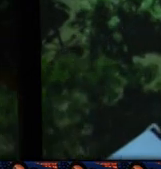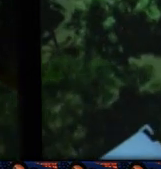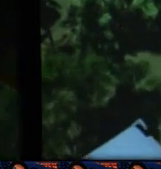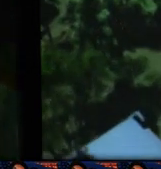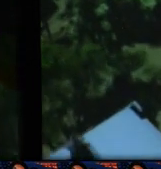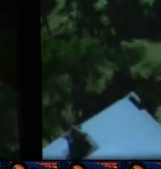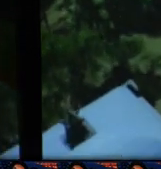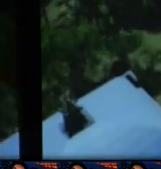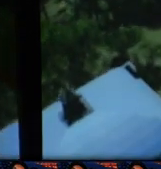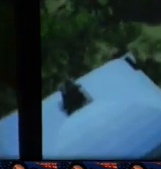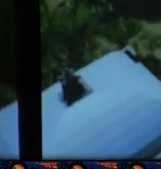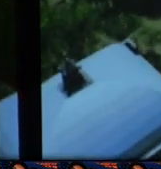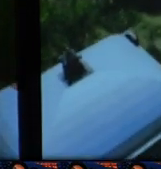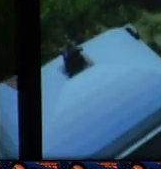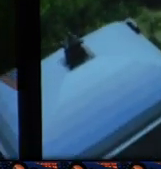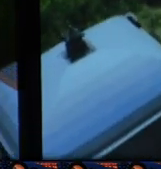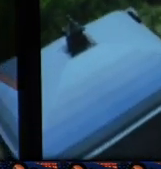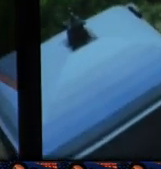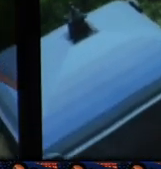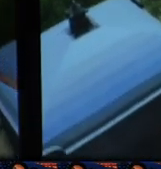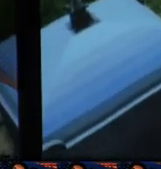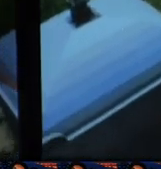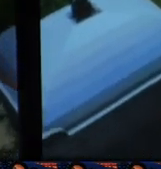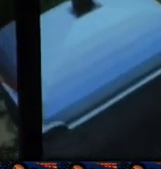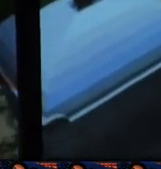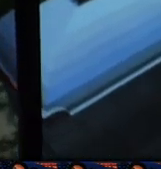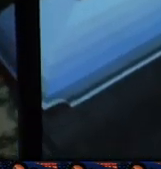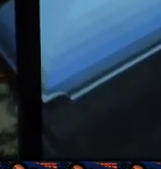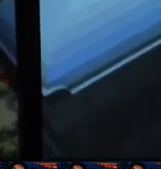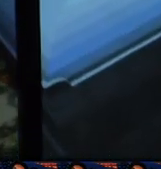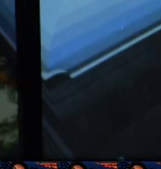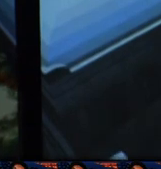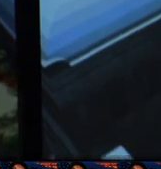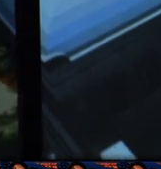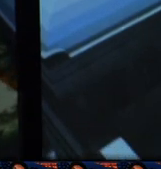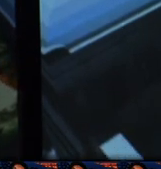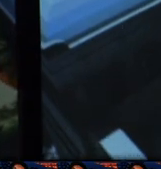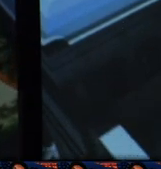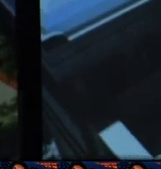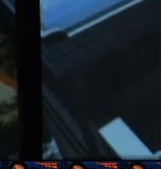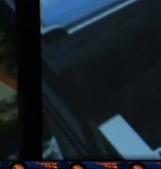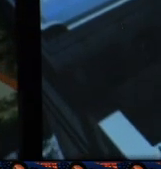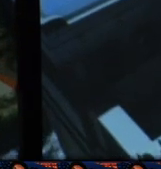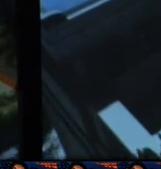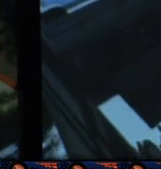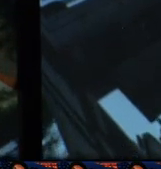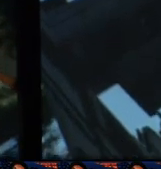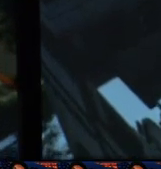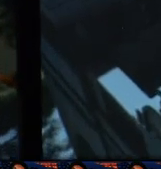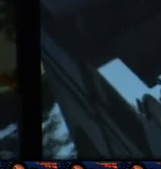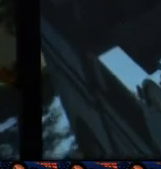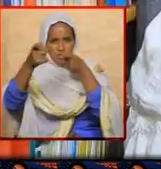አሉሚኒየም መሰል ብረት እንደለበሰ የሚያስረዱ መዛግብትም ይገኛሉ። ይህንን ገዳም ለማደስ የገዳሙ አስተዳደር ከምዕመናን